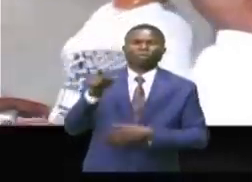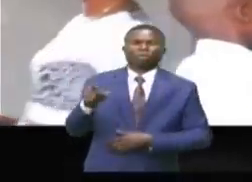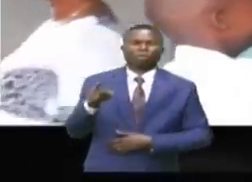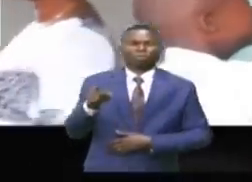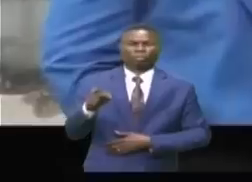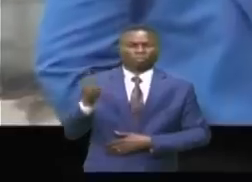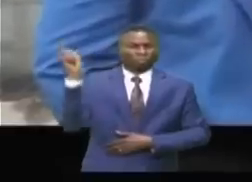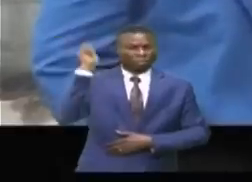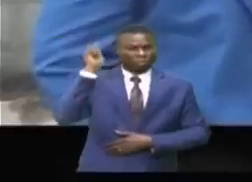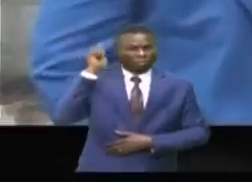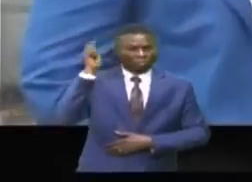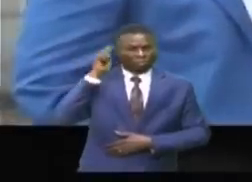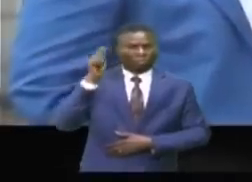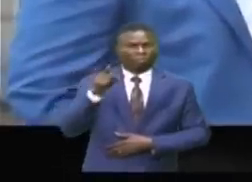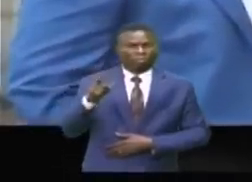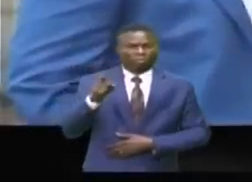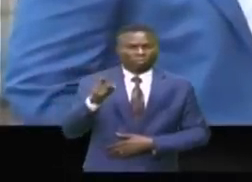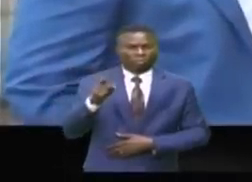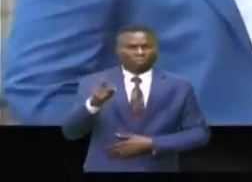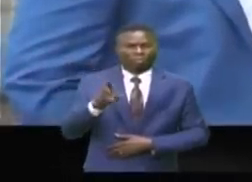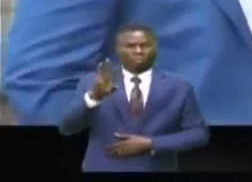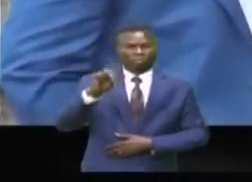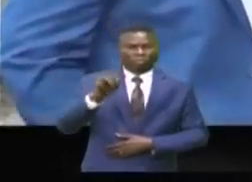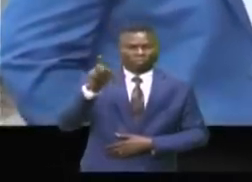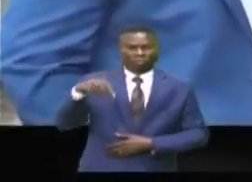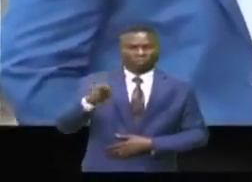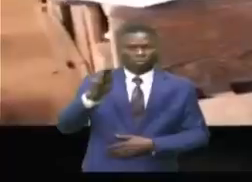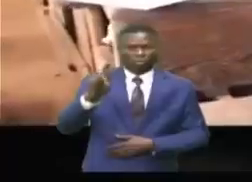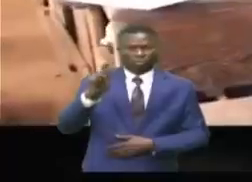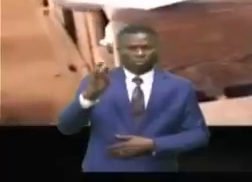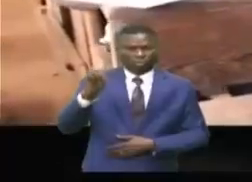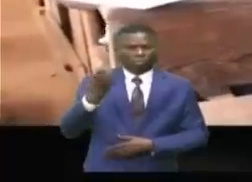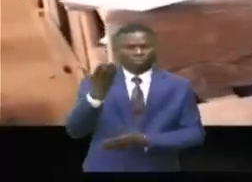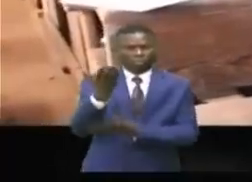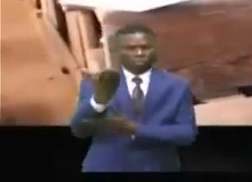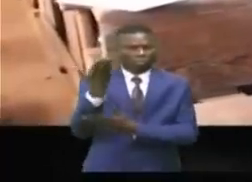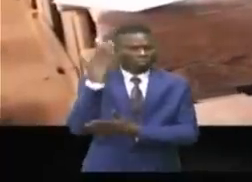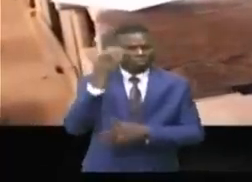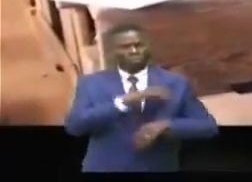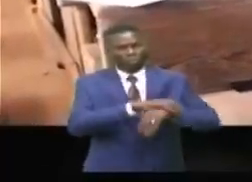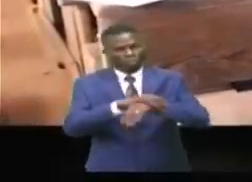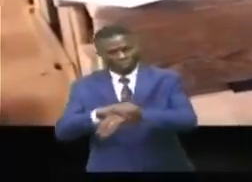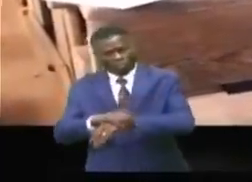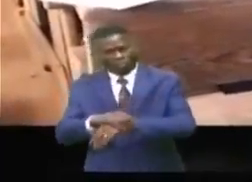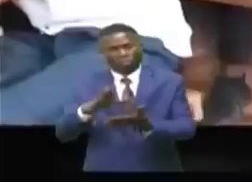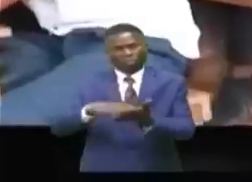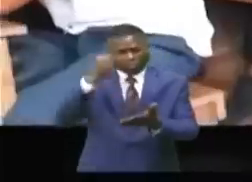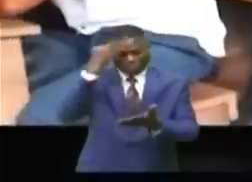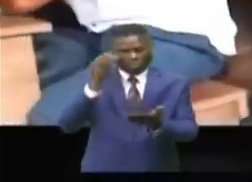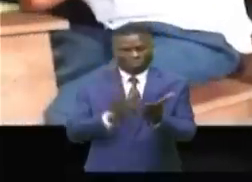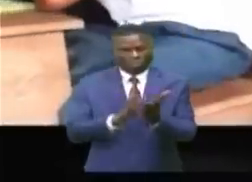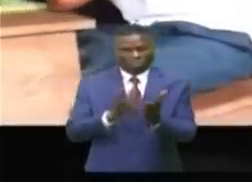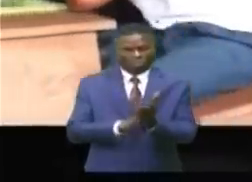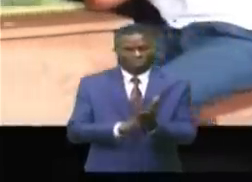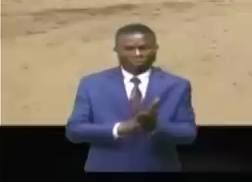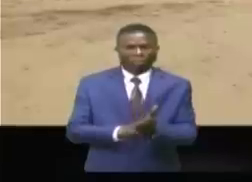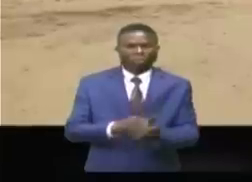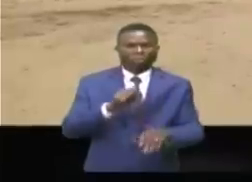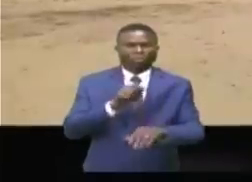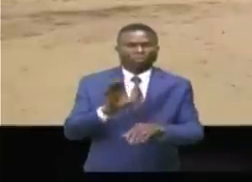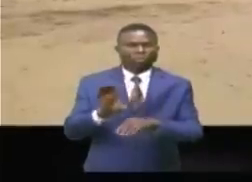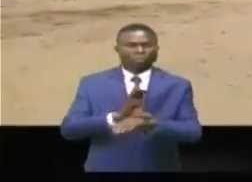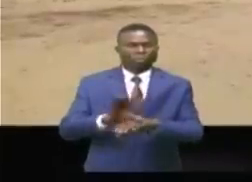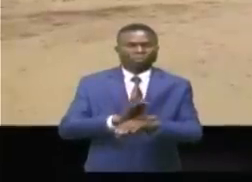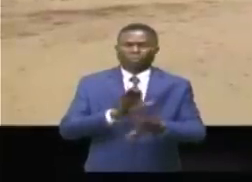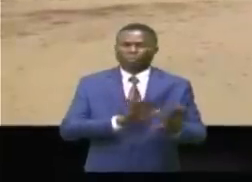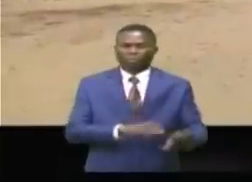le professeur Faustin Mpoutou, invite les parents à conduire les élèves à l'école car, dit-on, l'école n'attend pas. Dans la